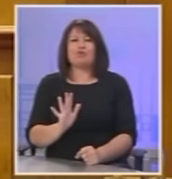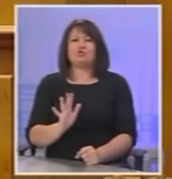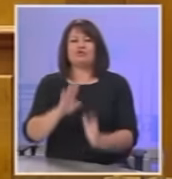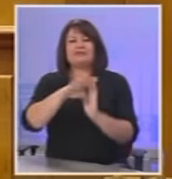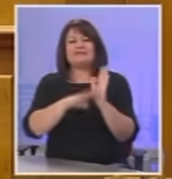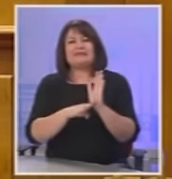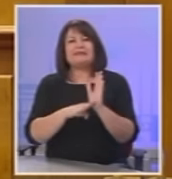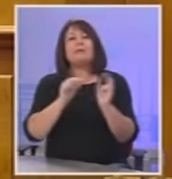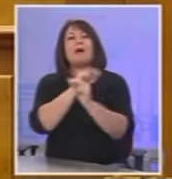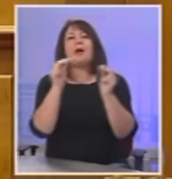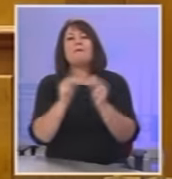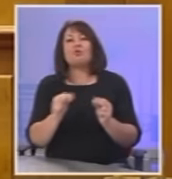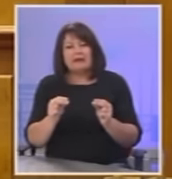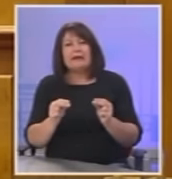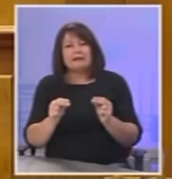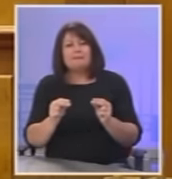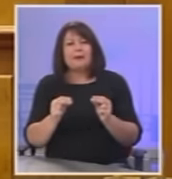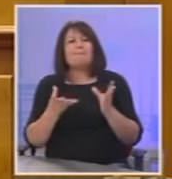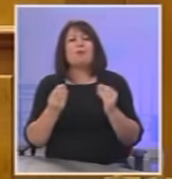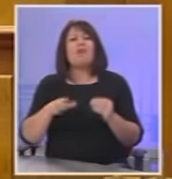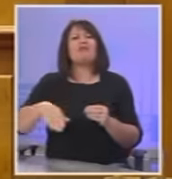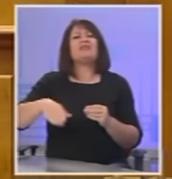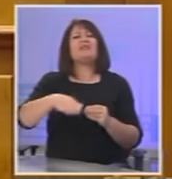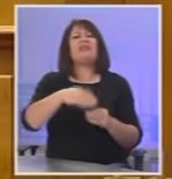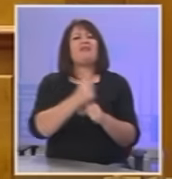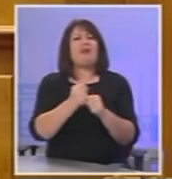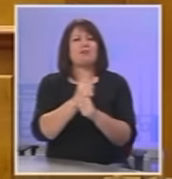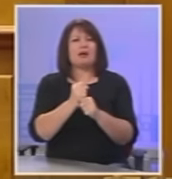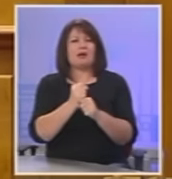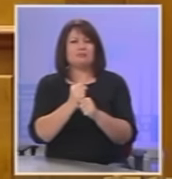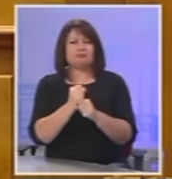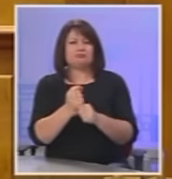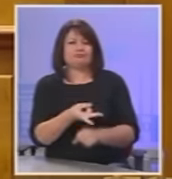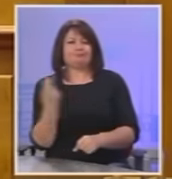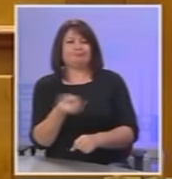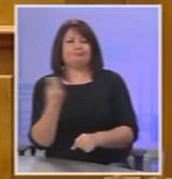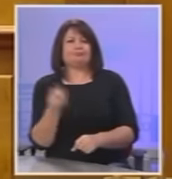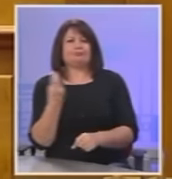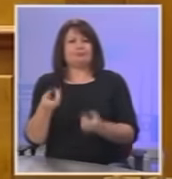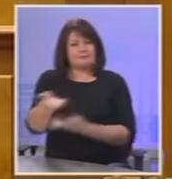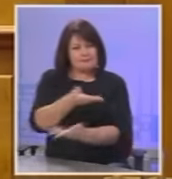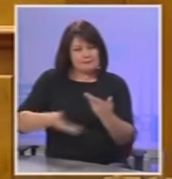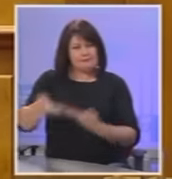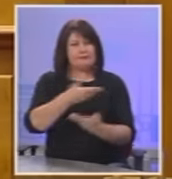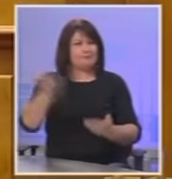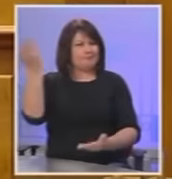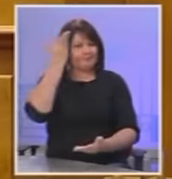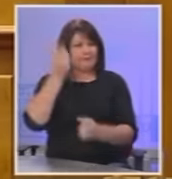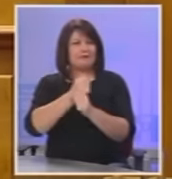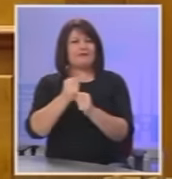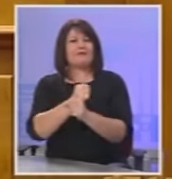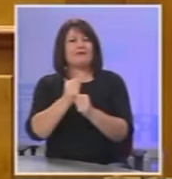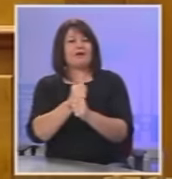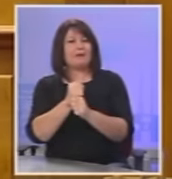έχει ως αποτέλεσμα να αποσυρθούν πολλά φθηνά φάρμακα από την αγορά και να υποκατασταθούν από ακριβότερα, τα